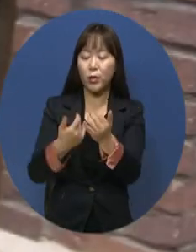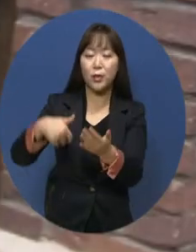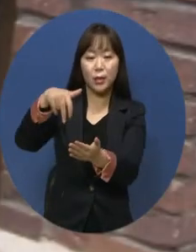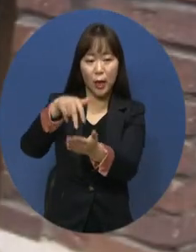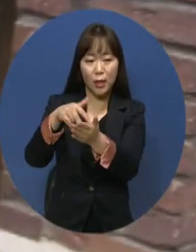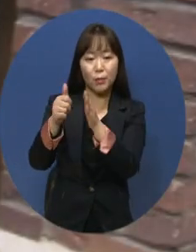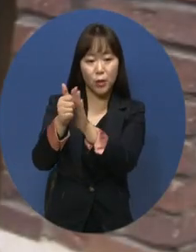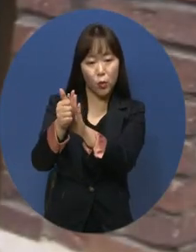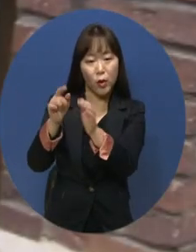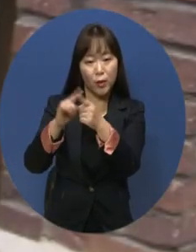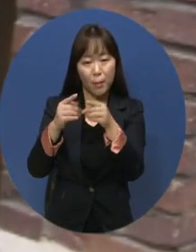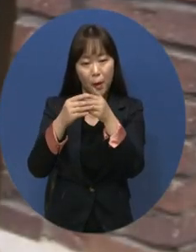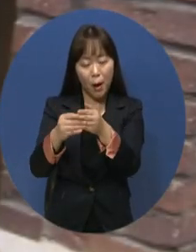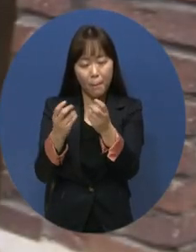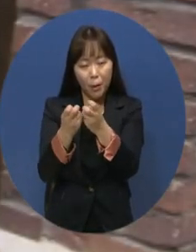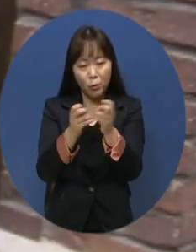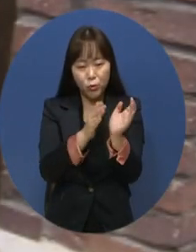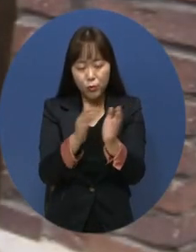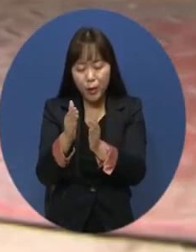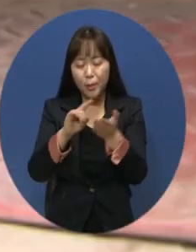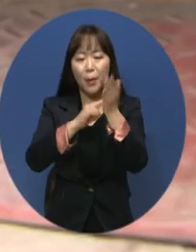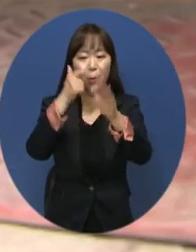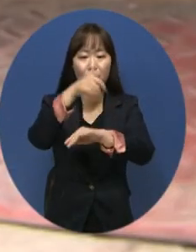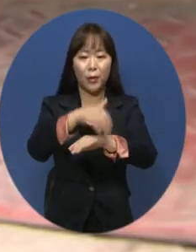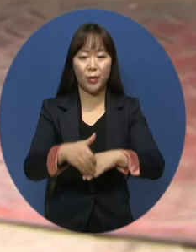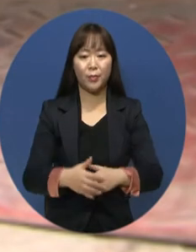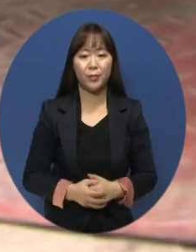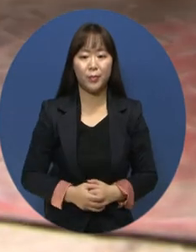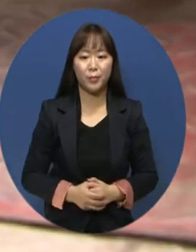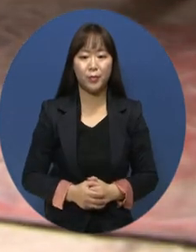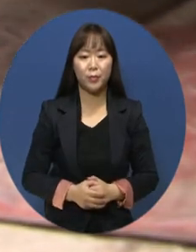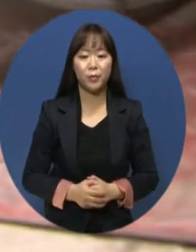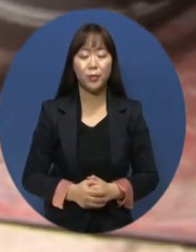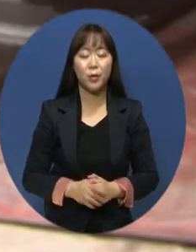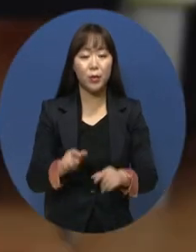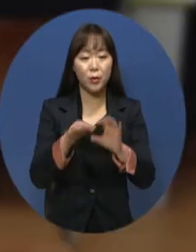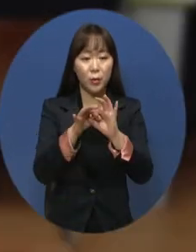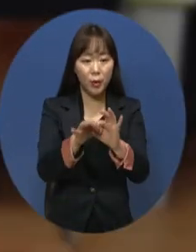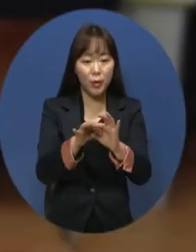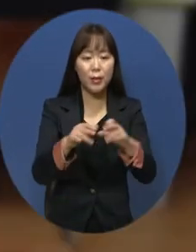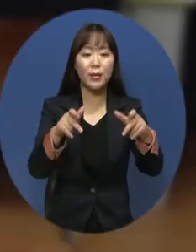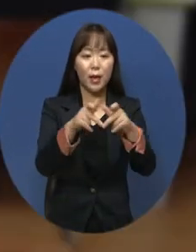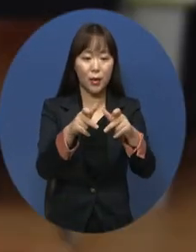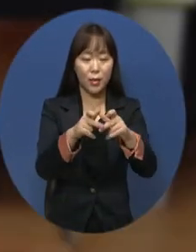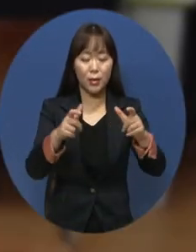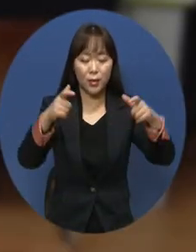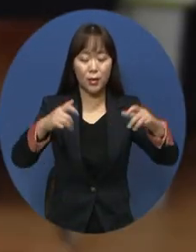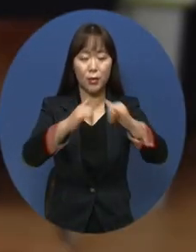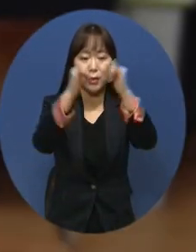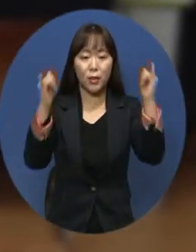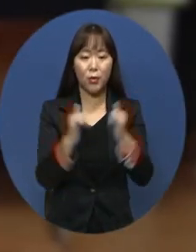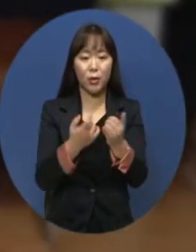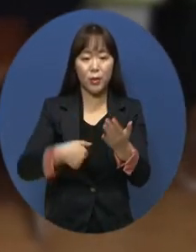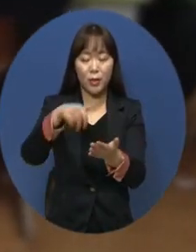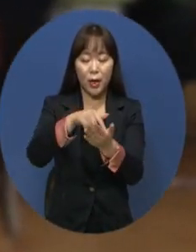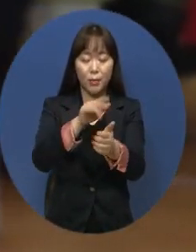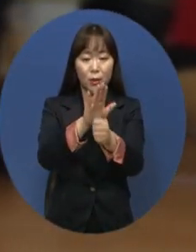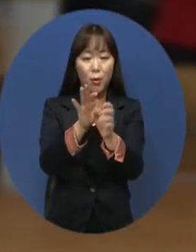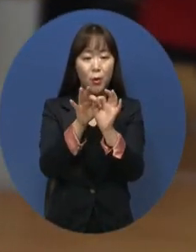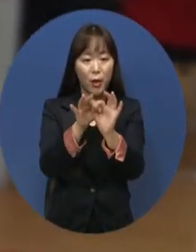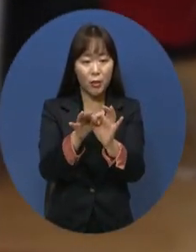로드맵을 수립해 발표할 예정입니다 이를 통해 장애인의 지역사회 삽입 지원에 대한